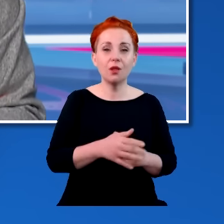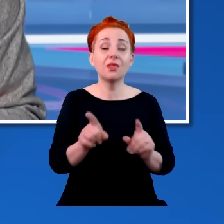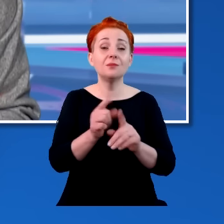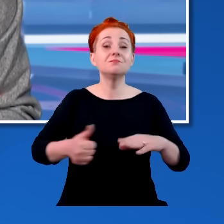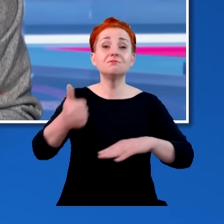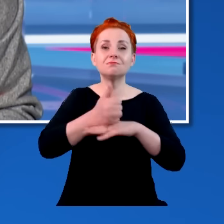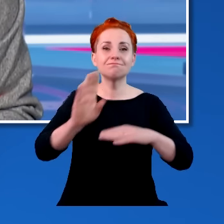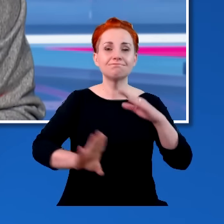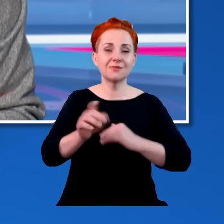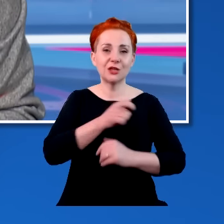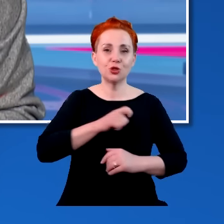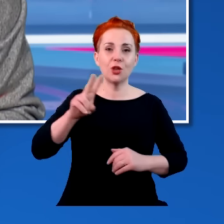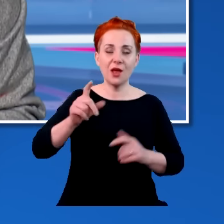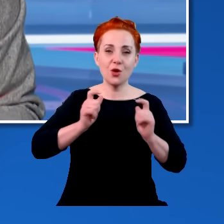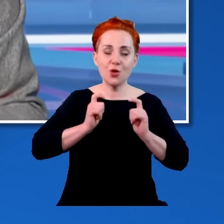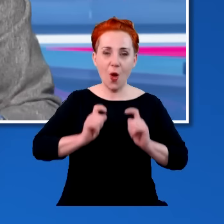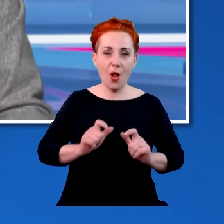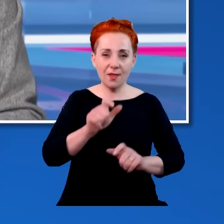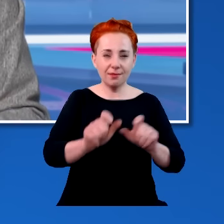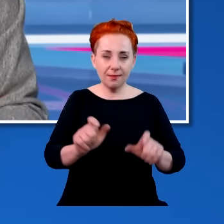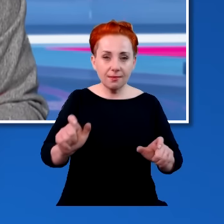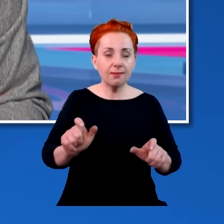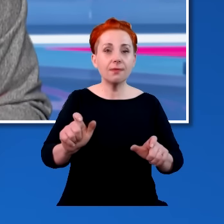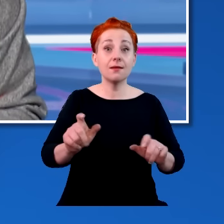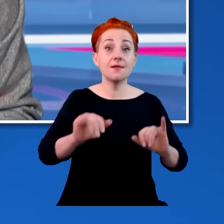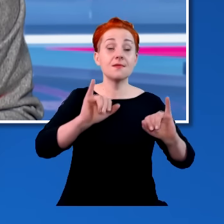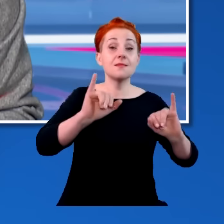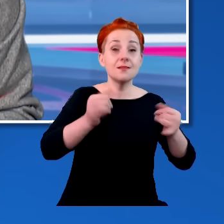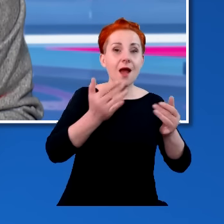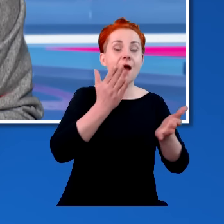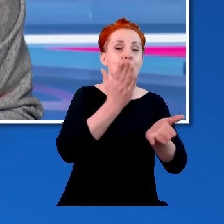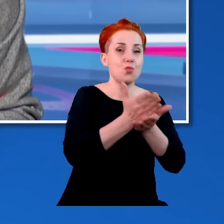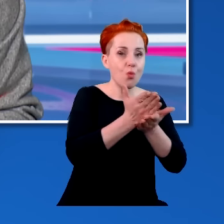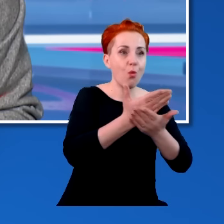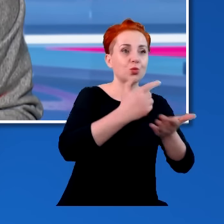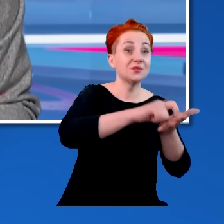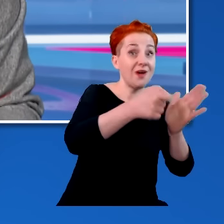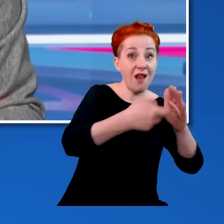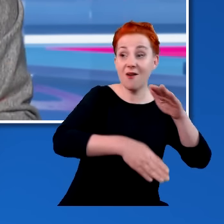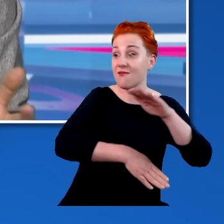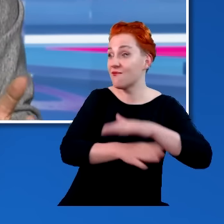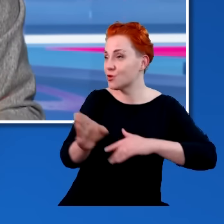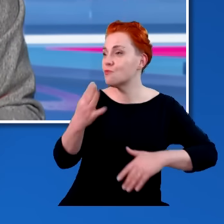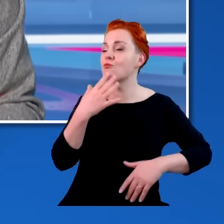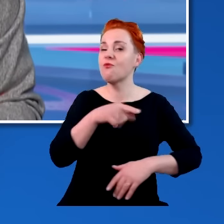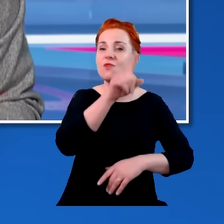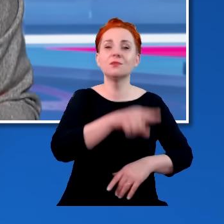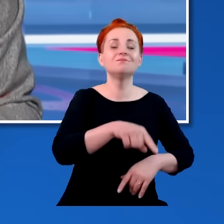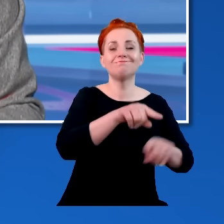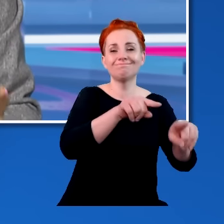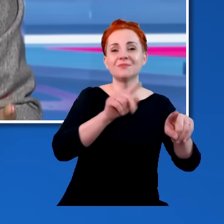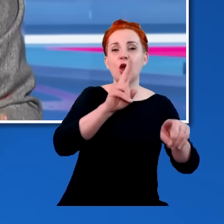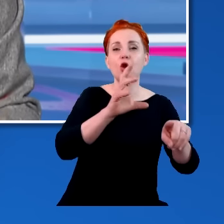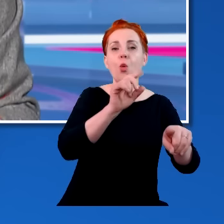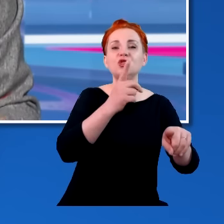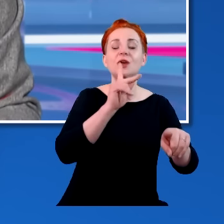reprezentant Solidarności Rolników po wyjściu z sali mówił o tym, że pan Kołodziejczak, pan minister Kołodziejczak